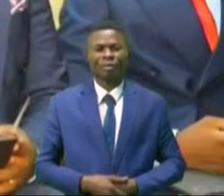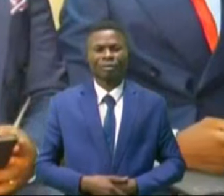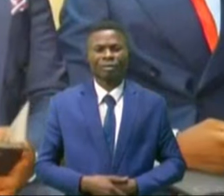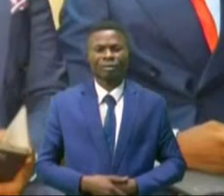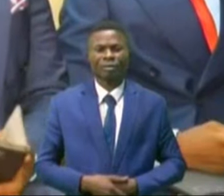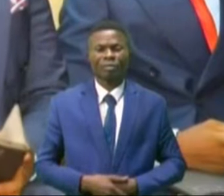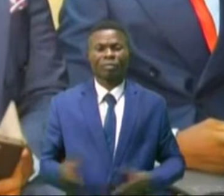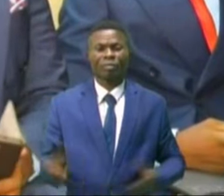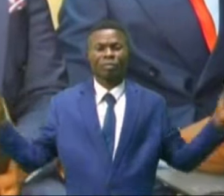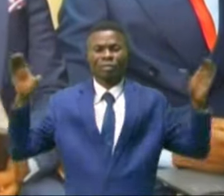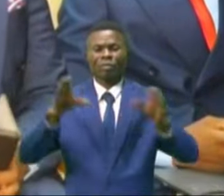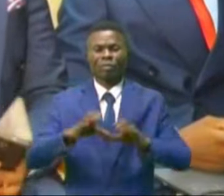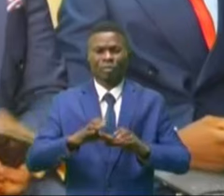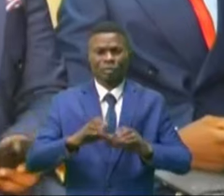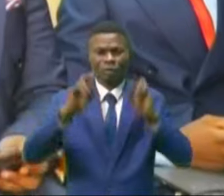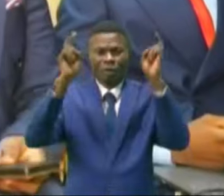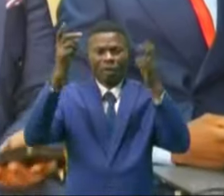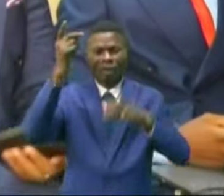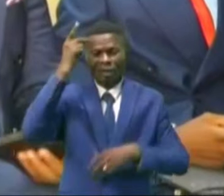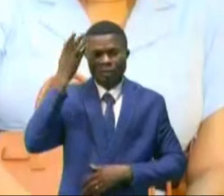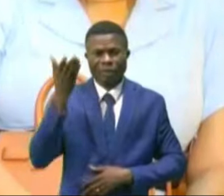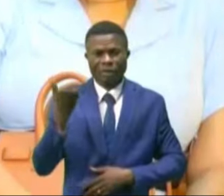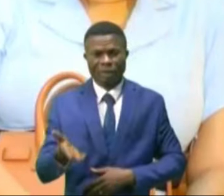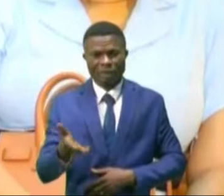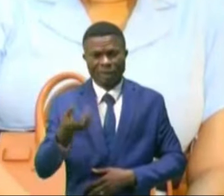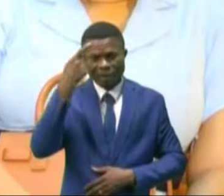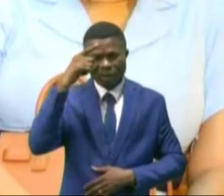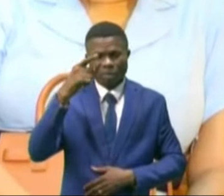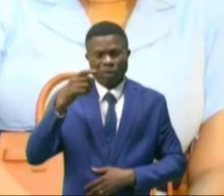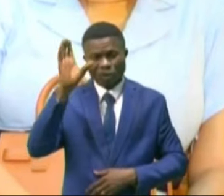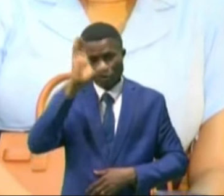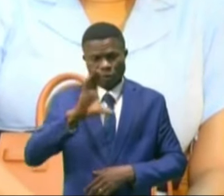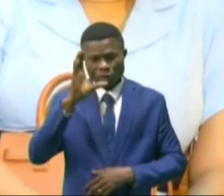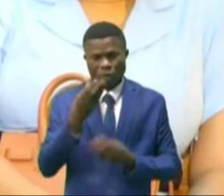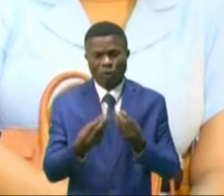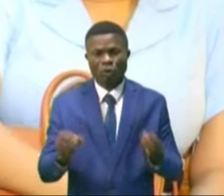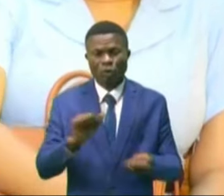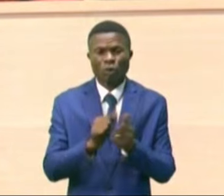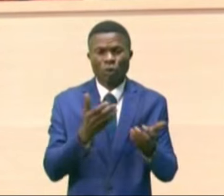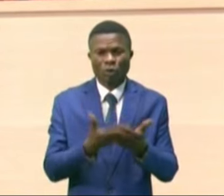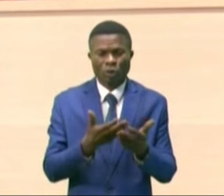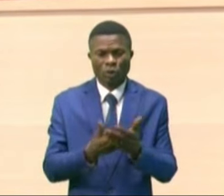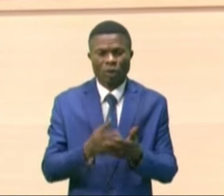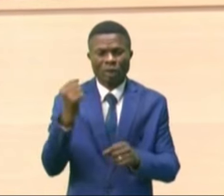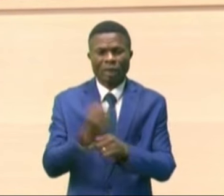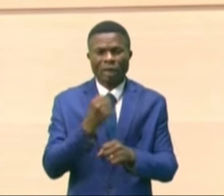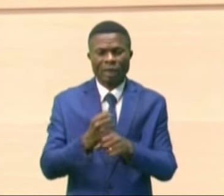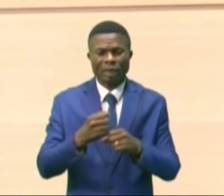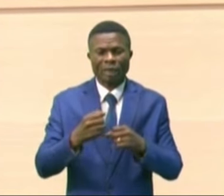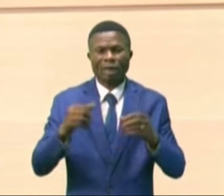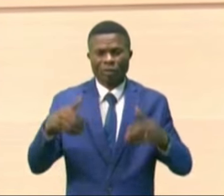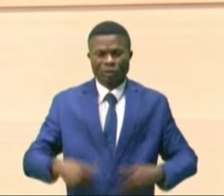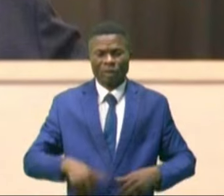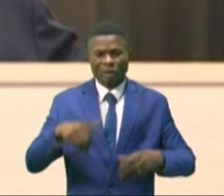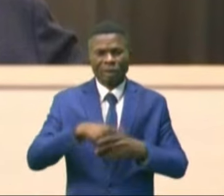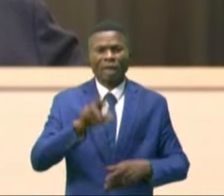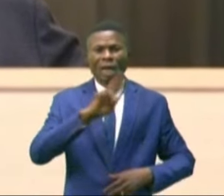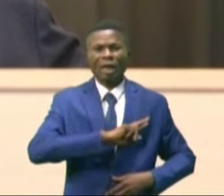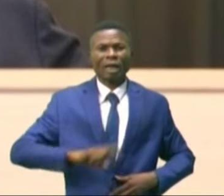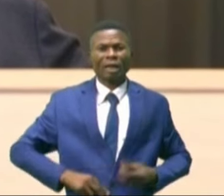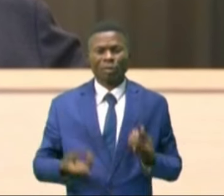Ils sont venus de tous les coins de la ville de Kinshasa pour débattre de cette épineuse question de l'emploi des jeunes en République démocratique du